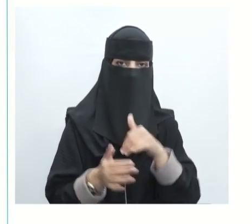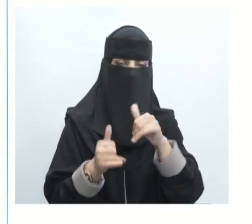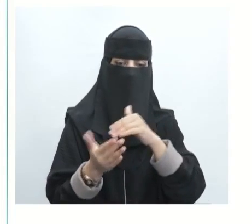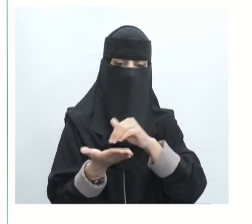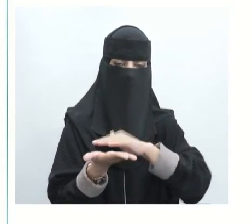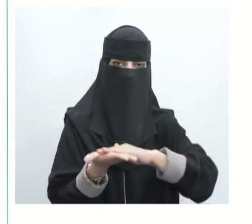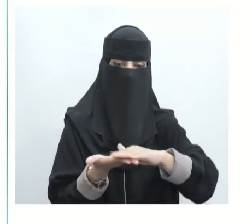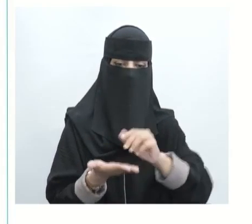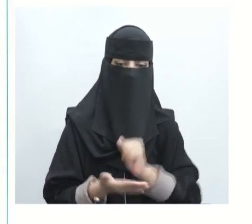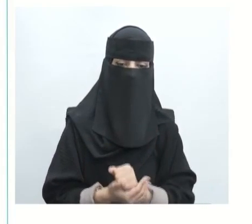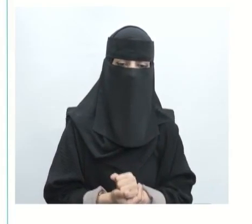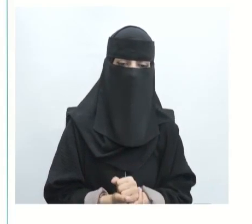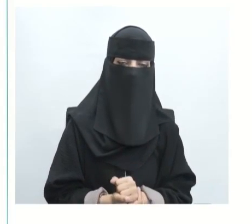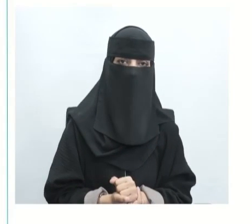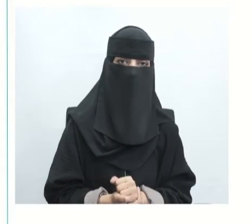بارك الله فيكم.